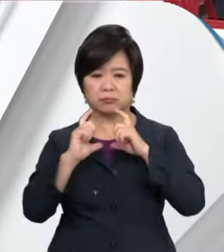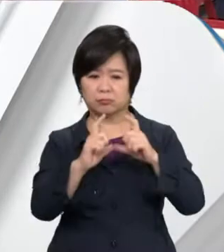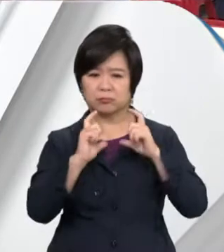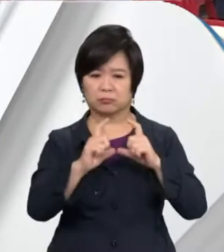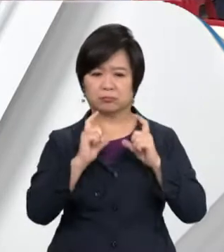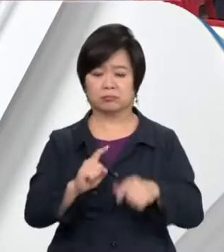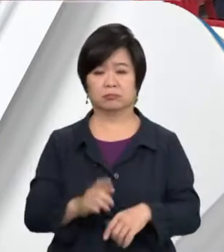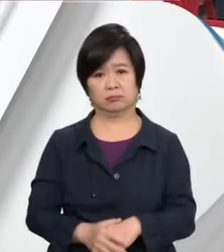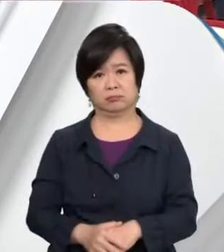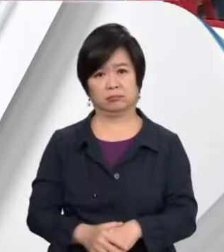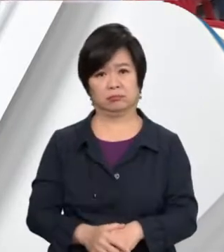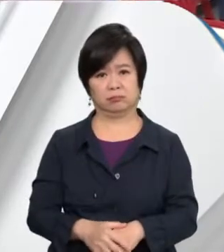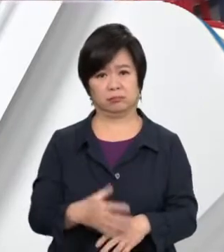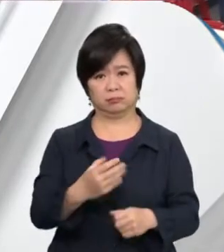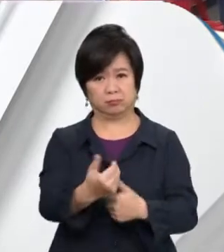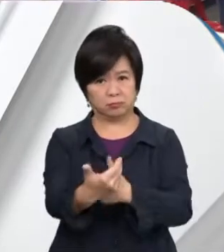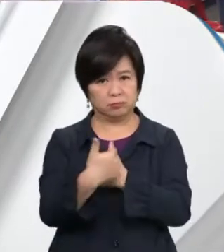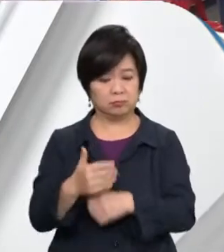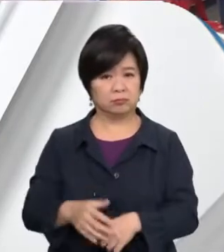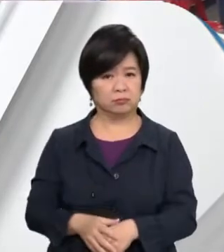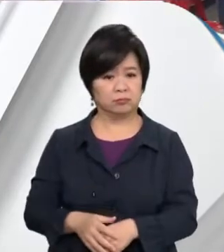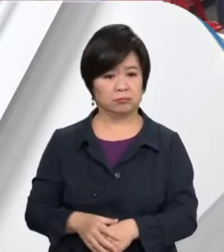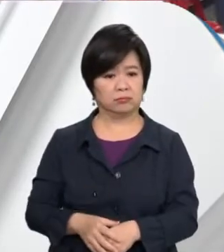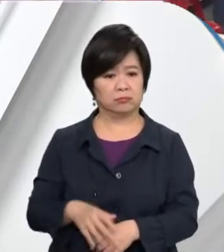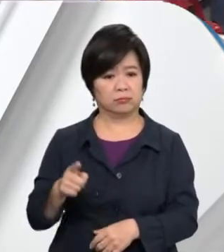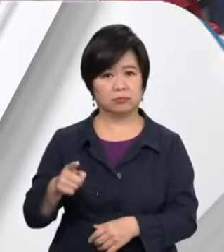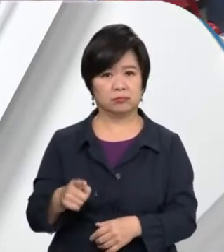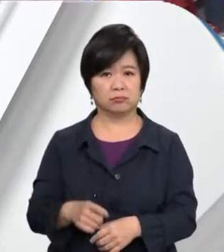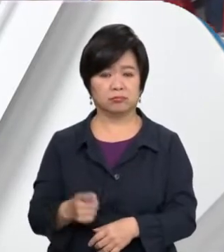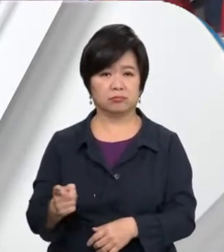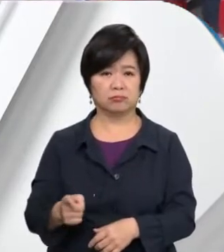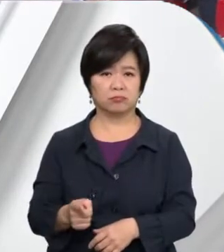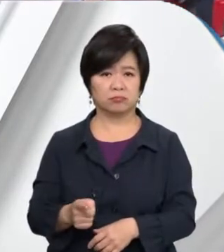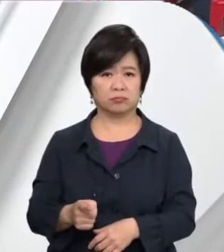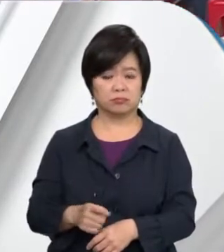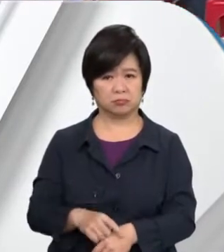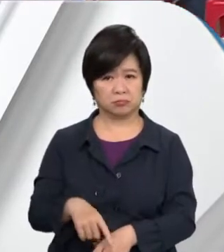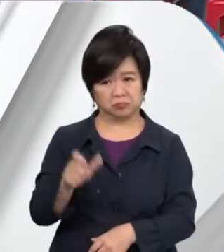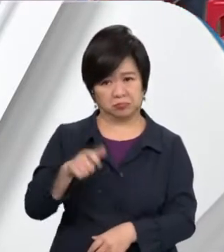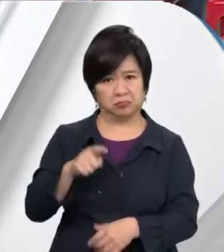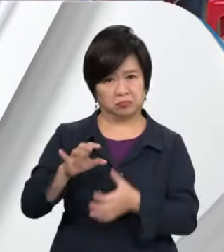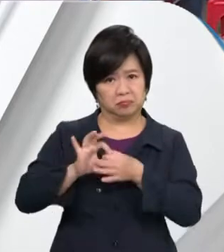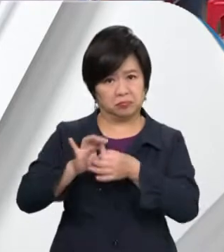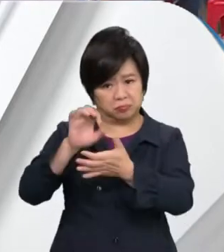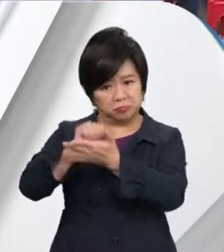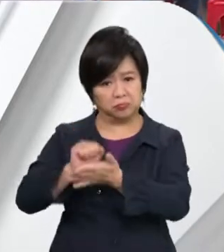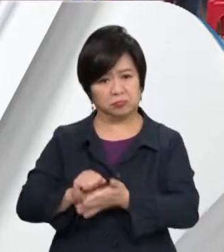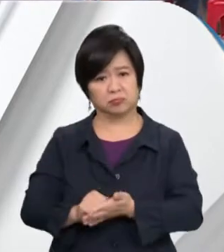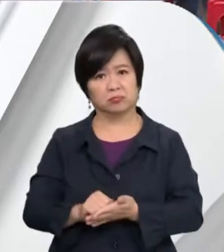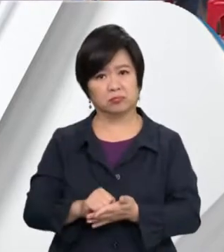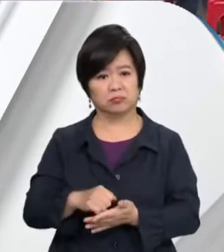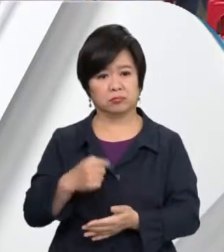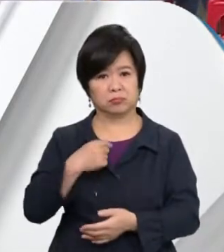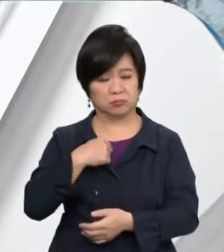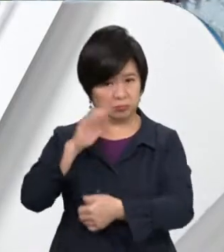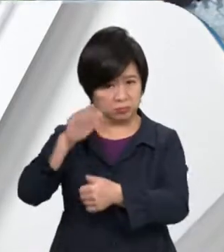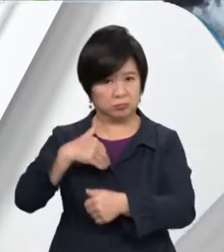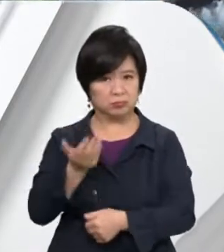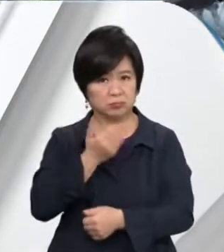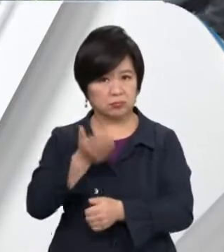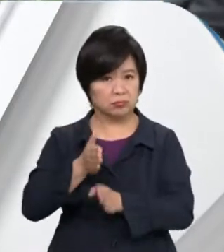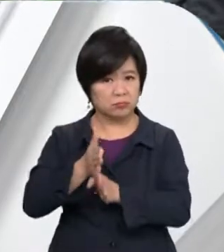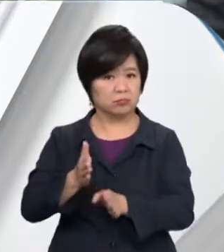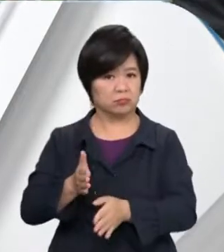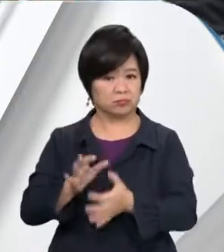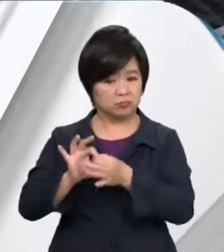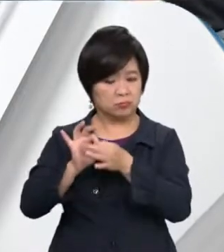候，他也没有问说你为什么那。通年记录怎样怎样怎样？那我请他的游览车难道不用通年记录吗？ 虽然